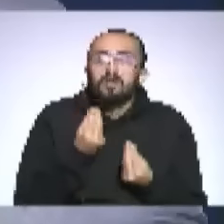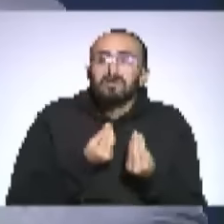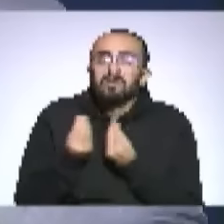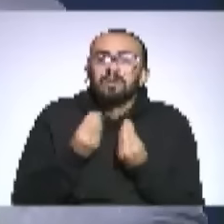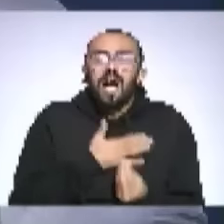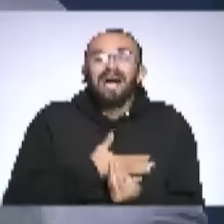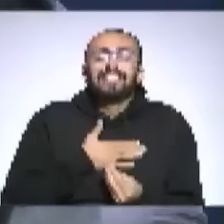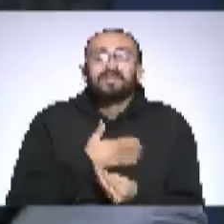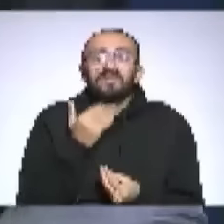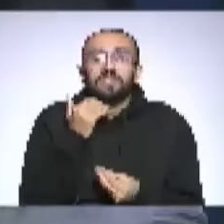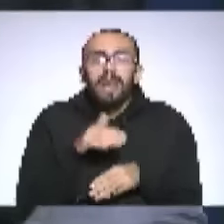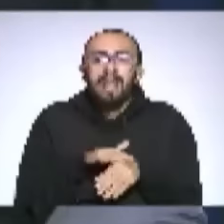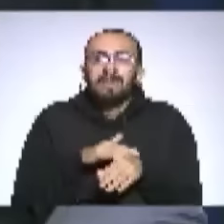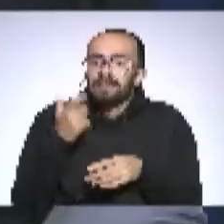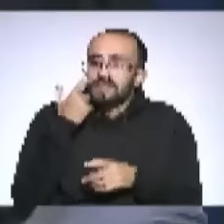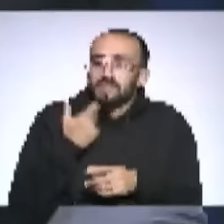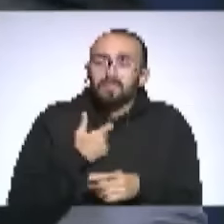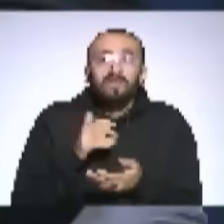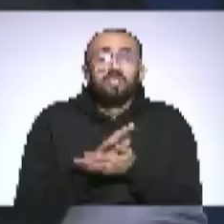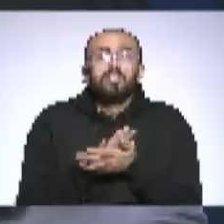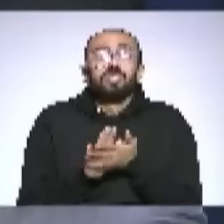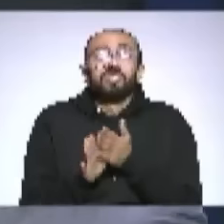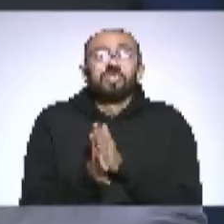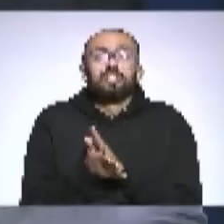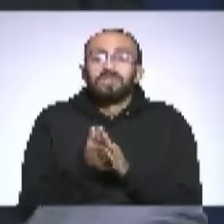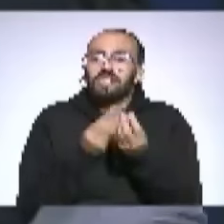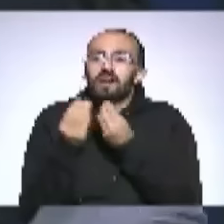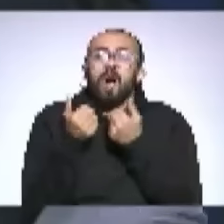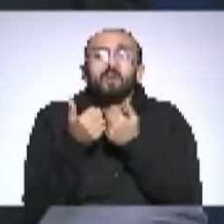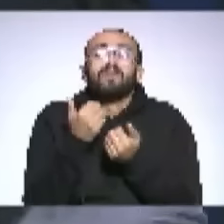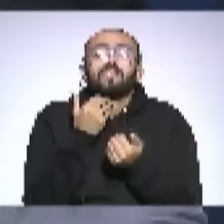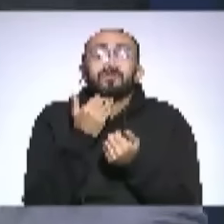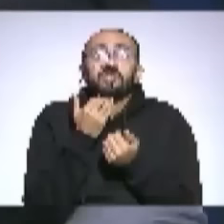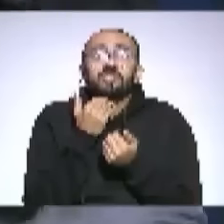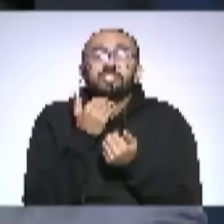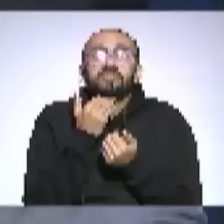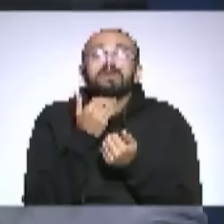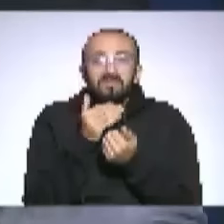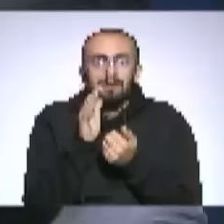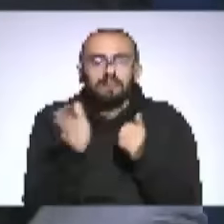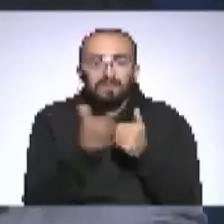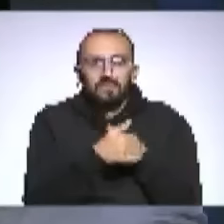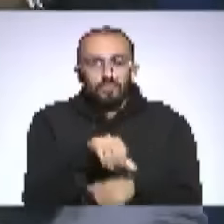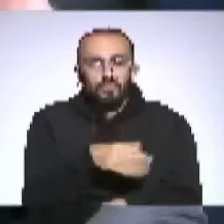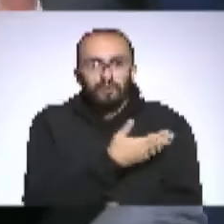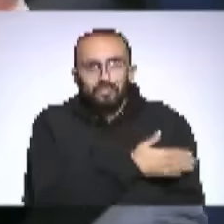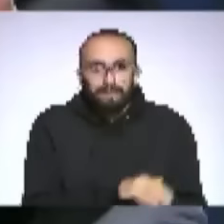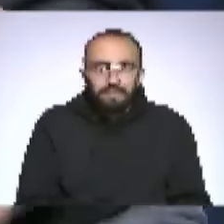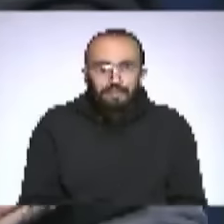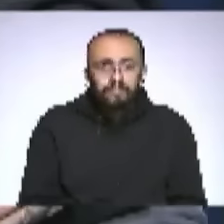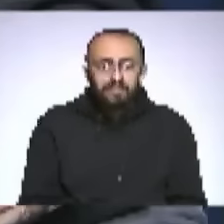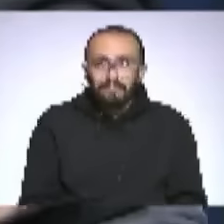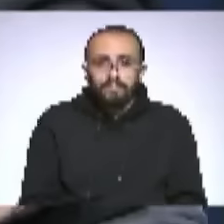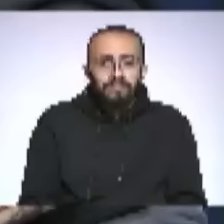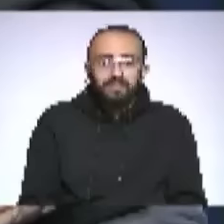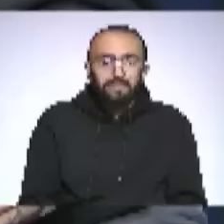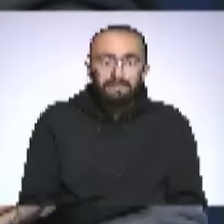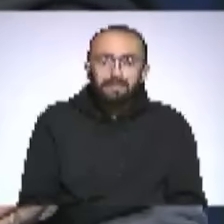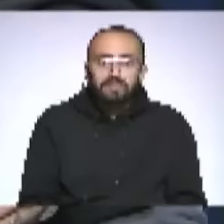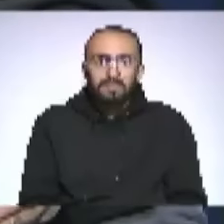العاطفه محرومه من الاهتمام محرومه من الكلمه الحلوه ستتجاوز في مرحله من المراحل مع